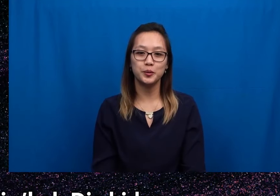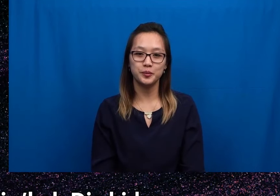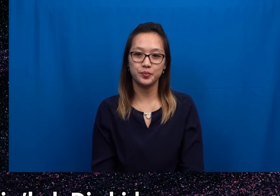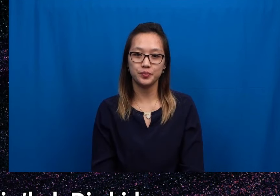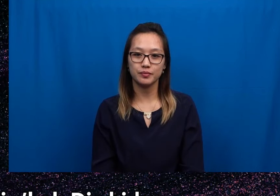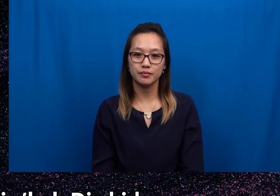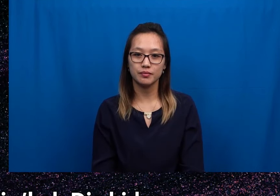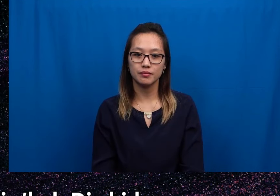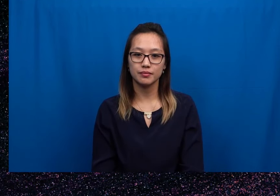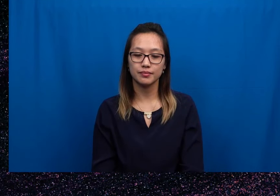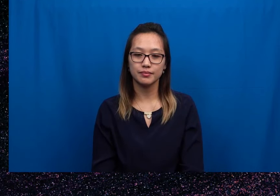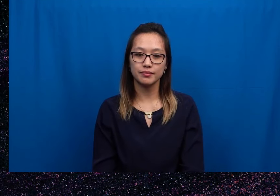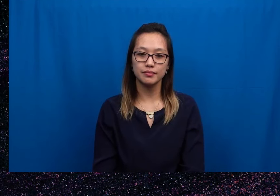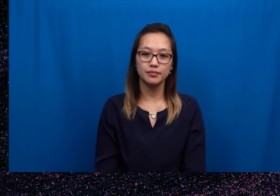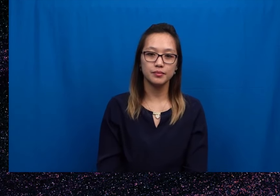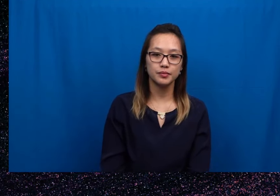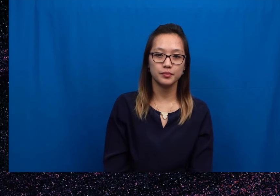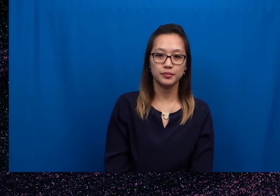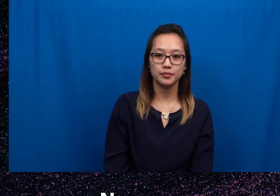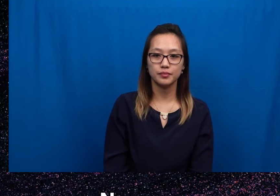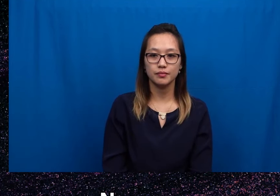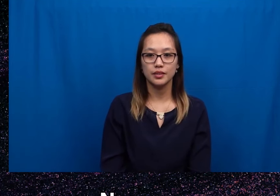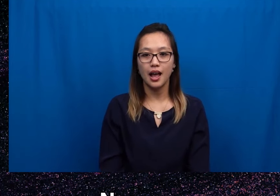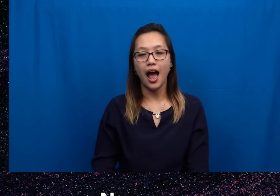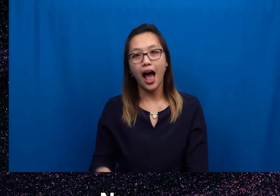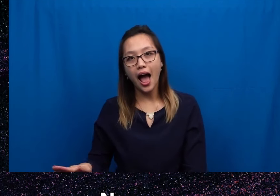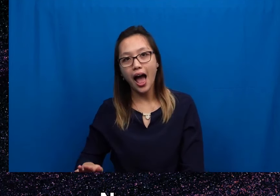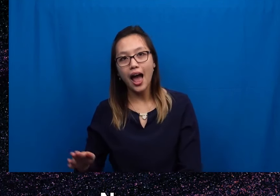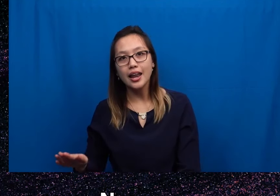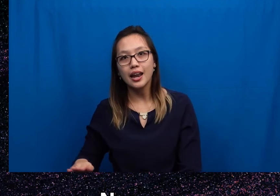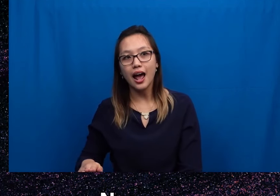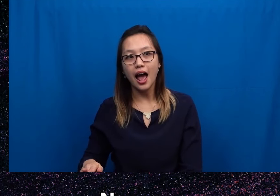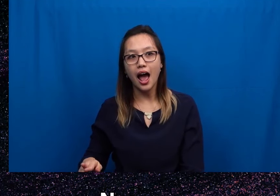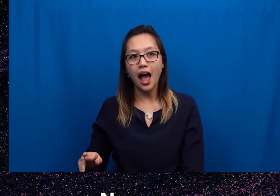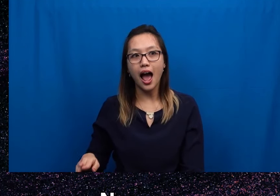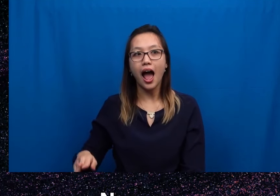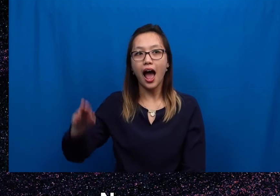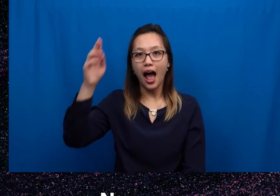nyanyikan dari bait yang pertama. Anak Allah, Yesus namanya.